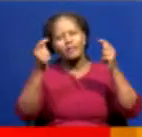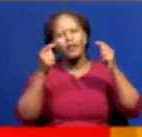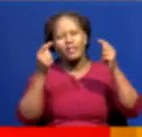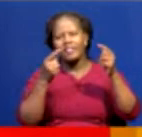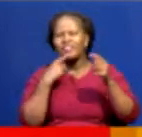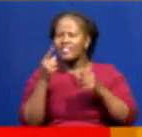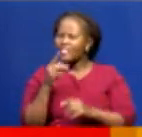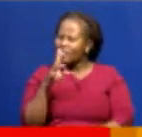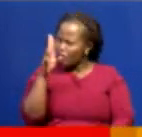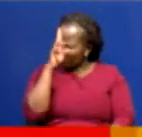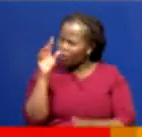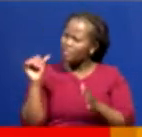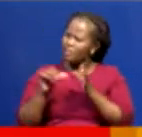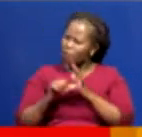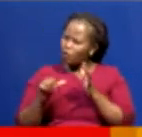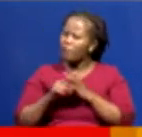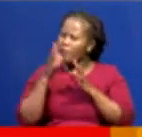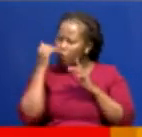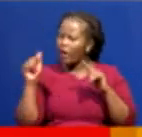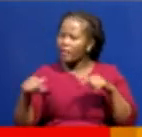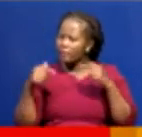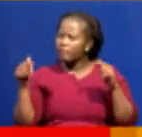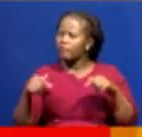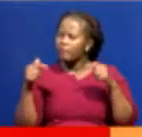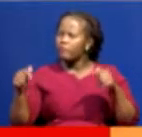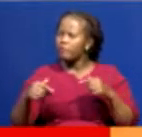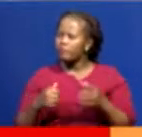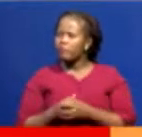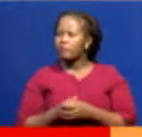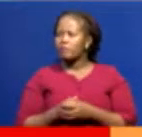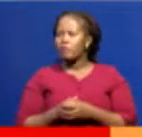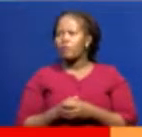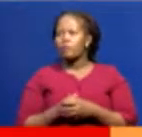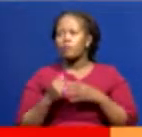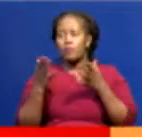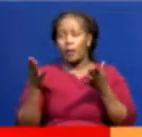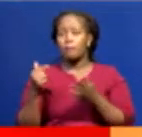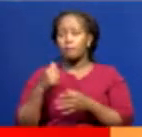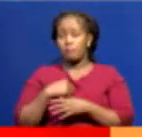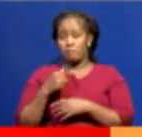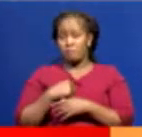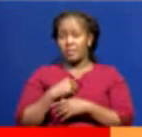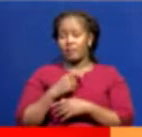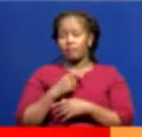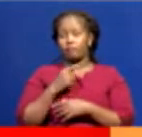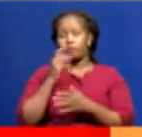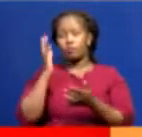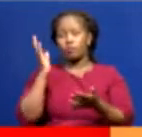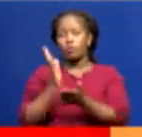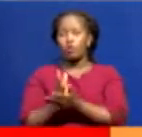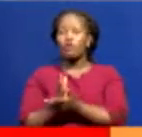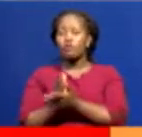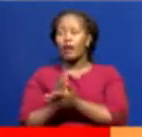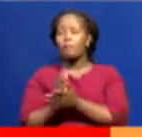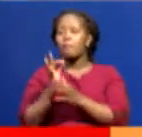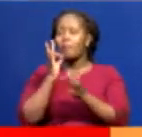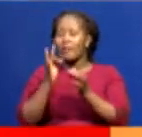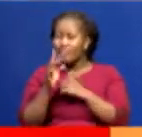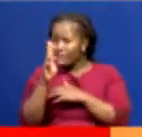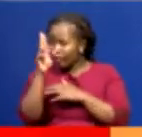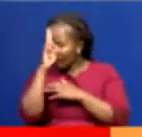polisi ndio ambao wanachochea ghasia. Nancy, na kuhakikishia kwamba ingekuwa sio